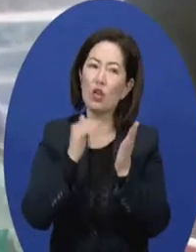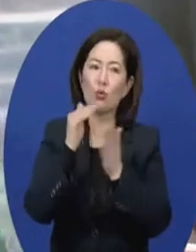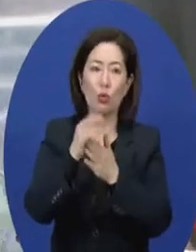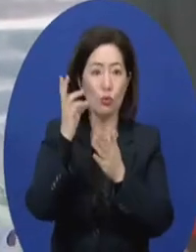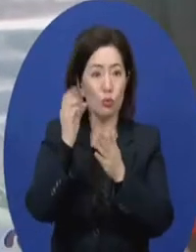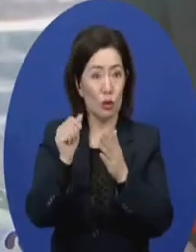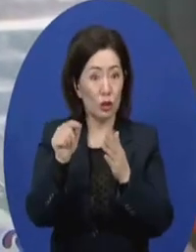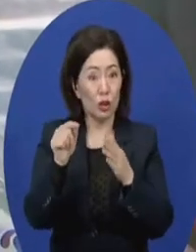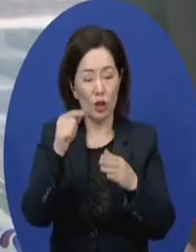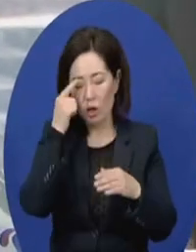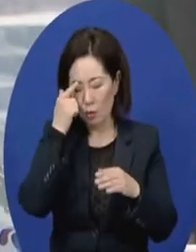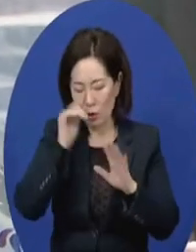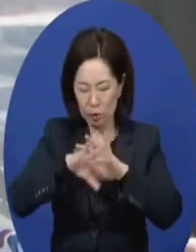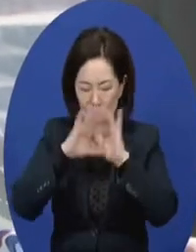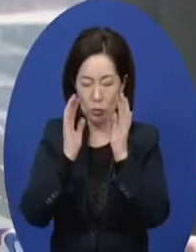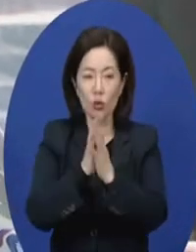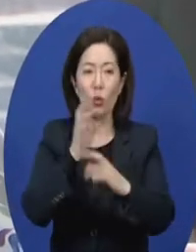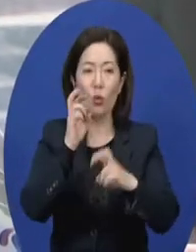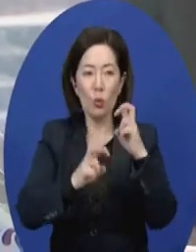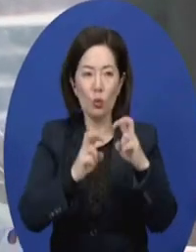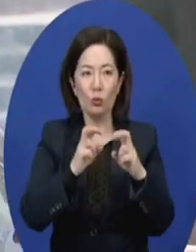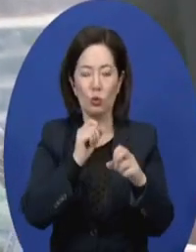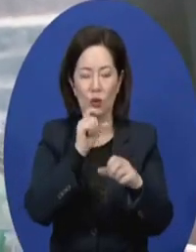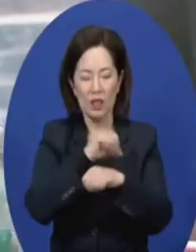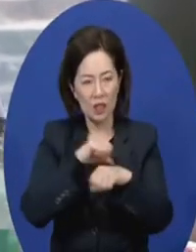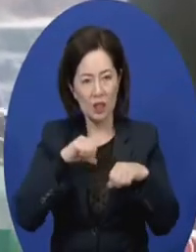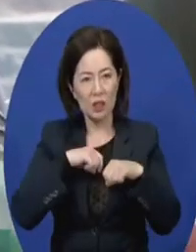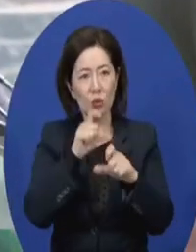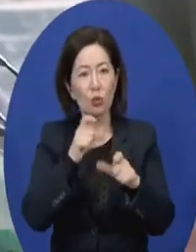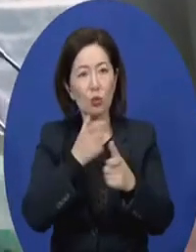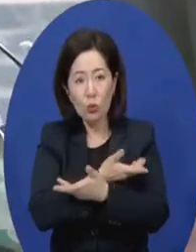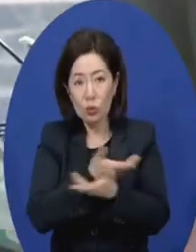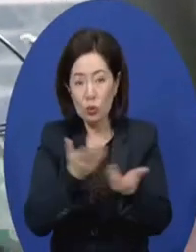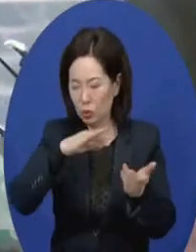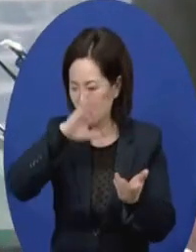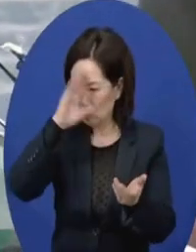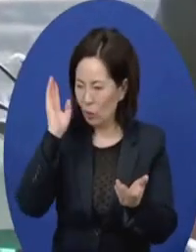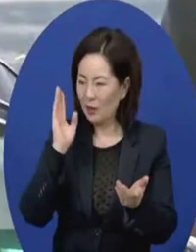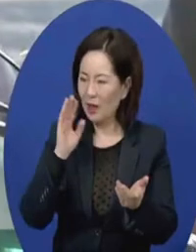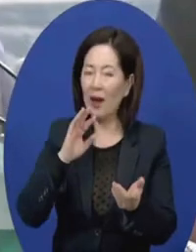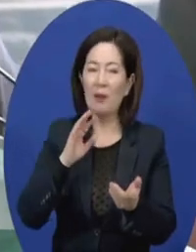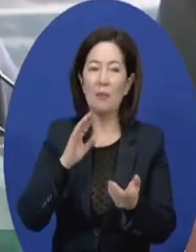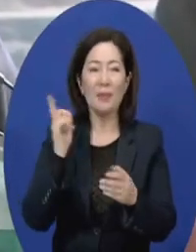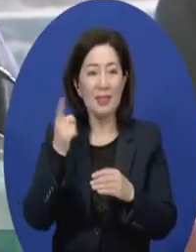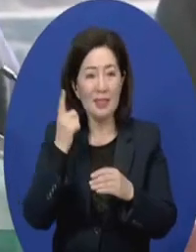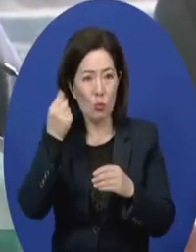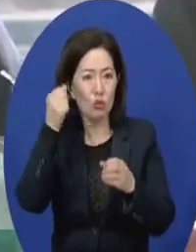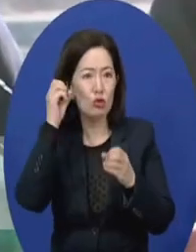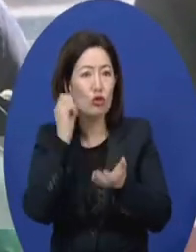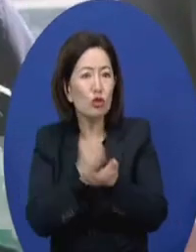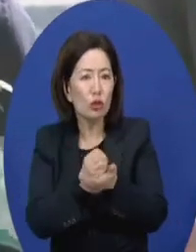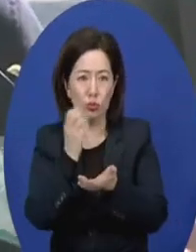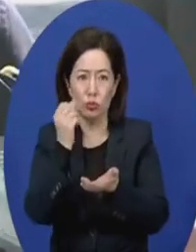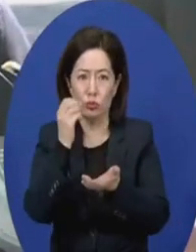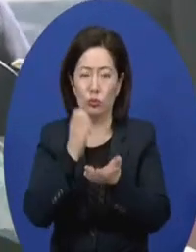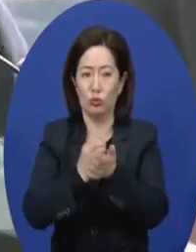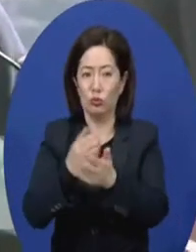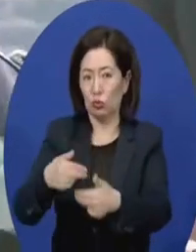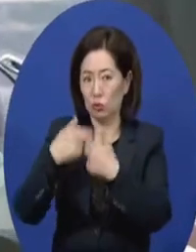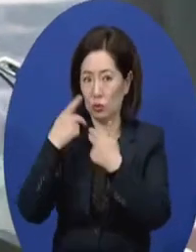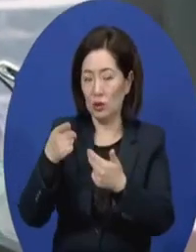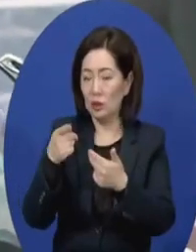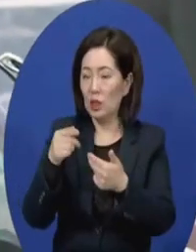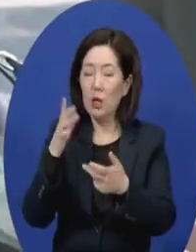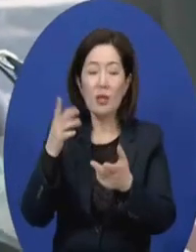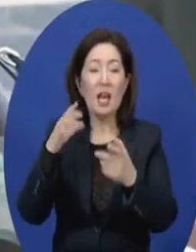төгрөгийг Монголын одоо нийт үйлдвэр эрхлэгчид иргэд ажихуйн нэгжүүд дулаан цахилгааныхаа үнийг одоо төгрүүлж чадлаа. Энэ бол бас Эрдэнэт үйлдвэр